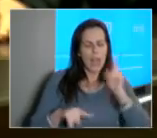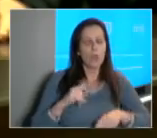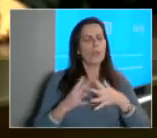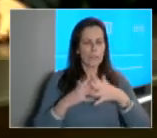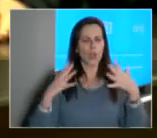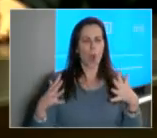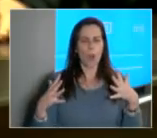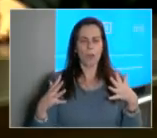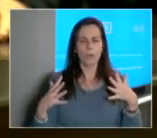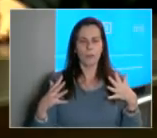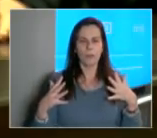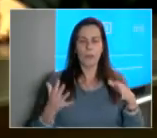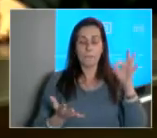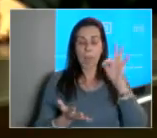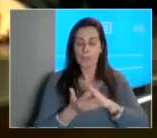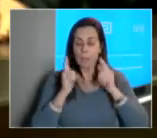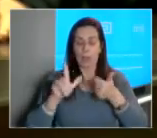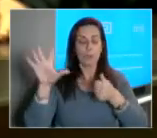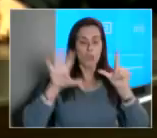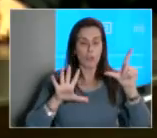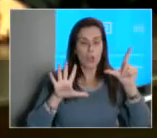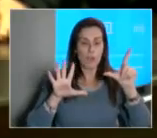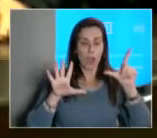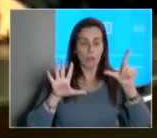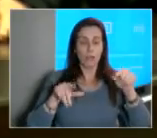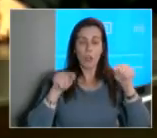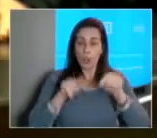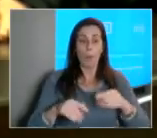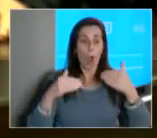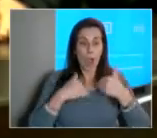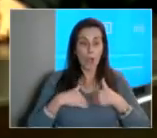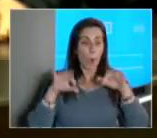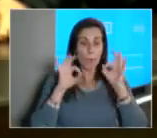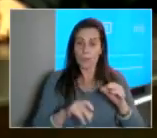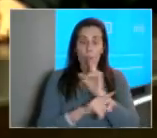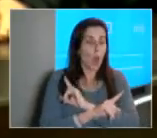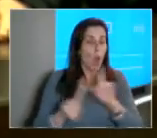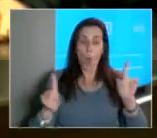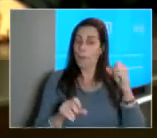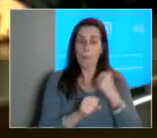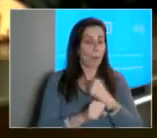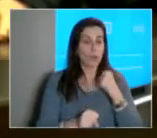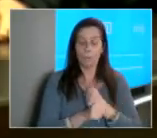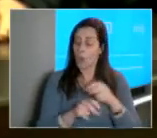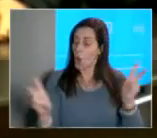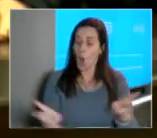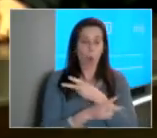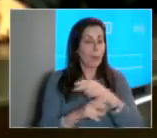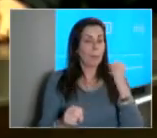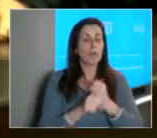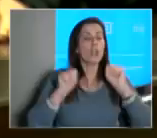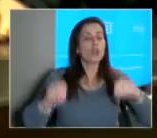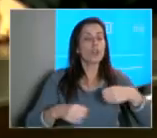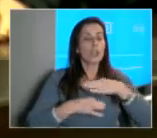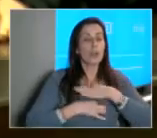יסודי מאז מלחמת ששת הימים, שבו אנחנו בעצם לא מממשים, לא יכולים לממש את